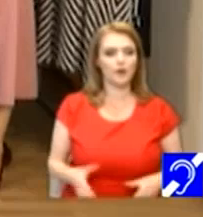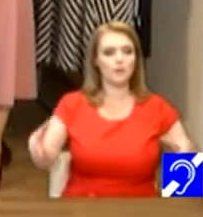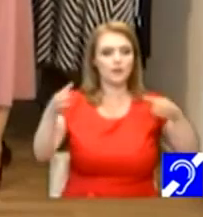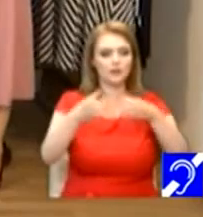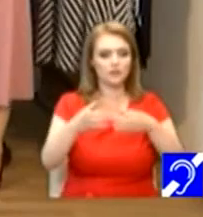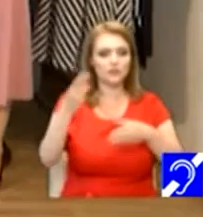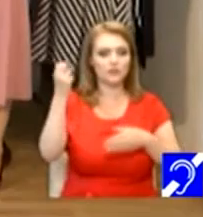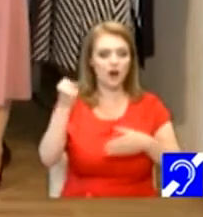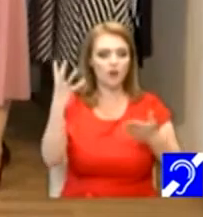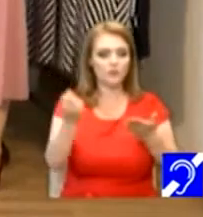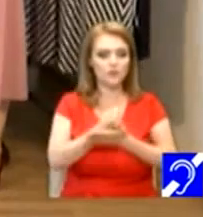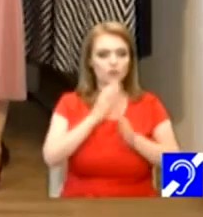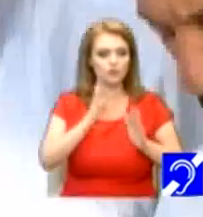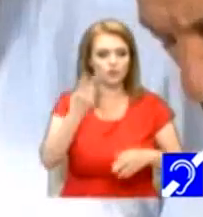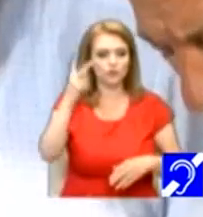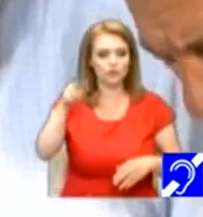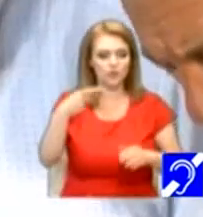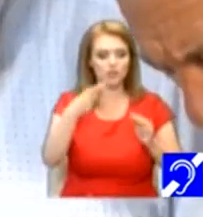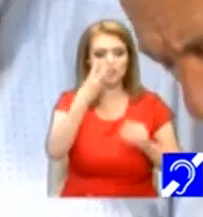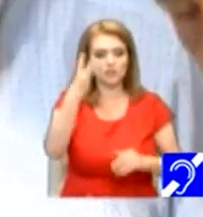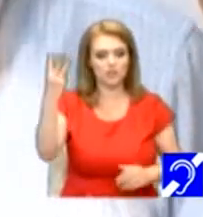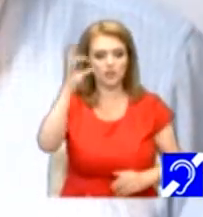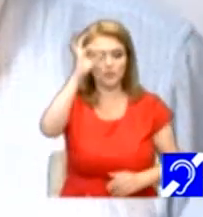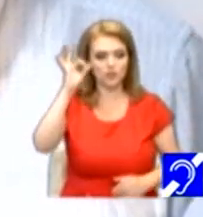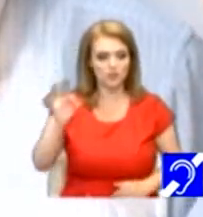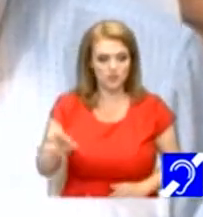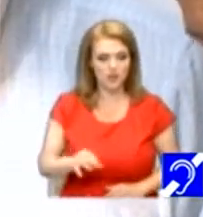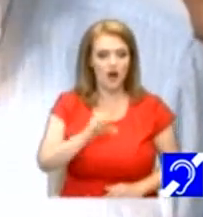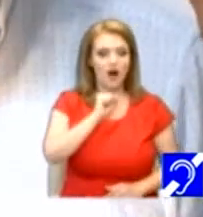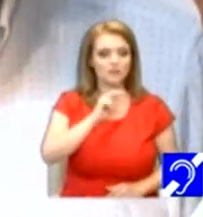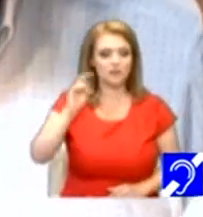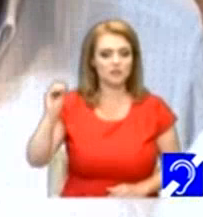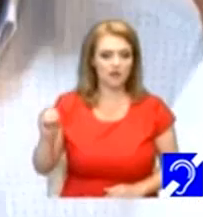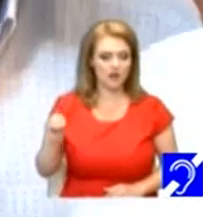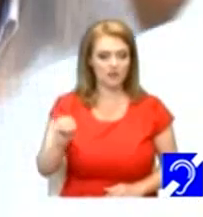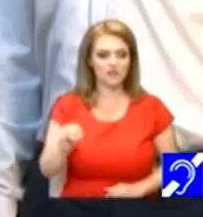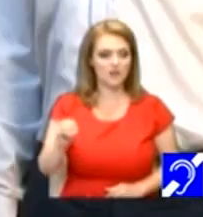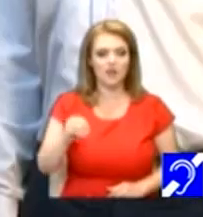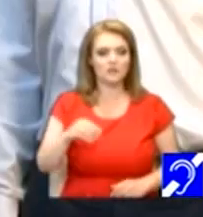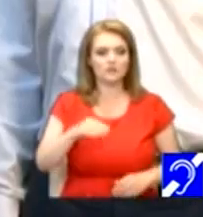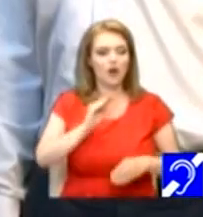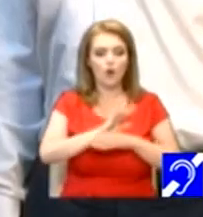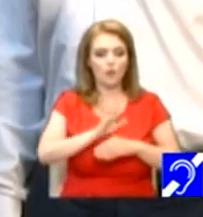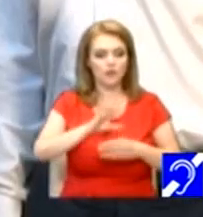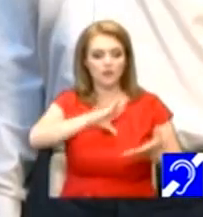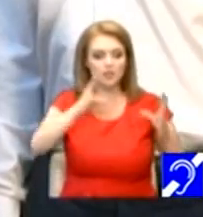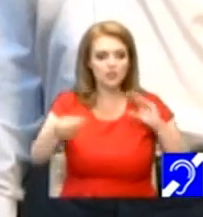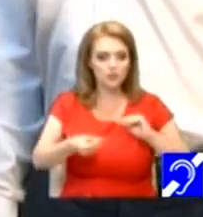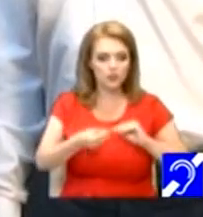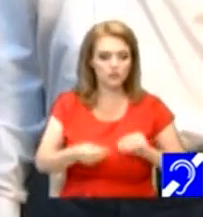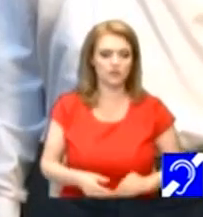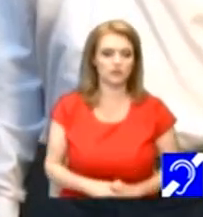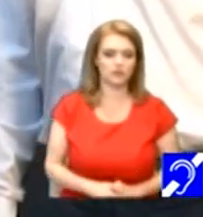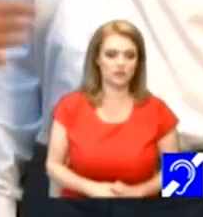Platforma DA a obținut doar 2,33% din voturi, iar Andrei Năstase nu a comentat rezultatele, deși în urmă cu ceva vreme